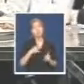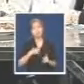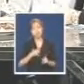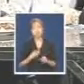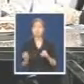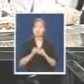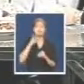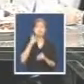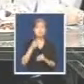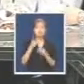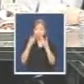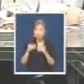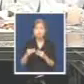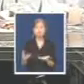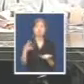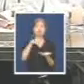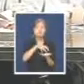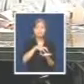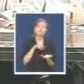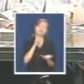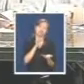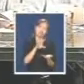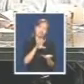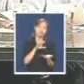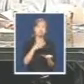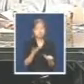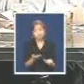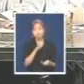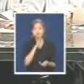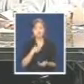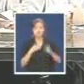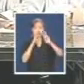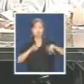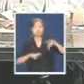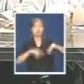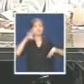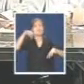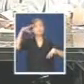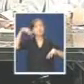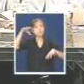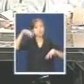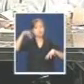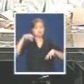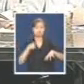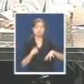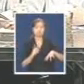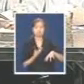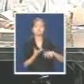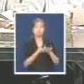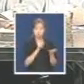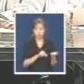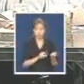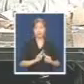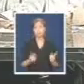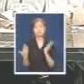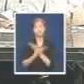ทานข้าวอยู่ในห้องไม่มีแอร์ได้ราคานี้ถ้ามีค่าแอร์อาจจะเพิ่มนิดหน่อยแต่ไม่ใช่ว่าบวกหนึ่งเท่าเลยอย่างนี้